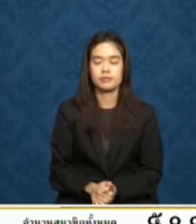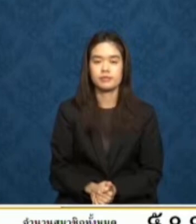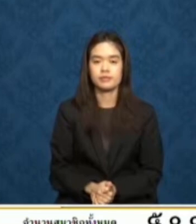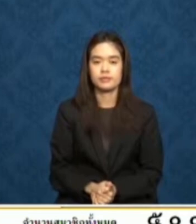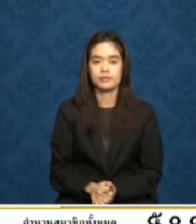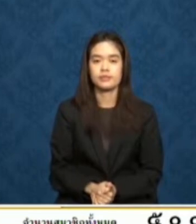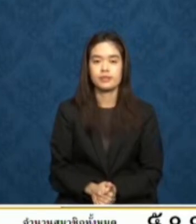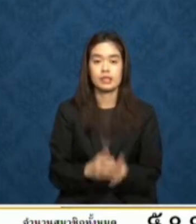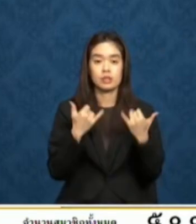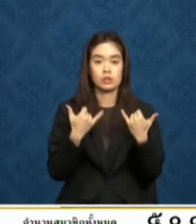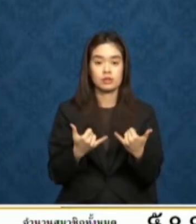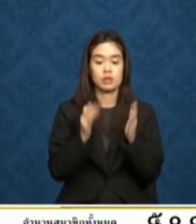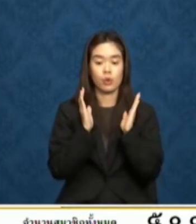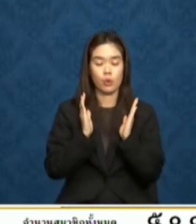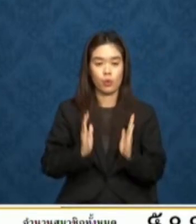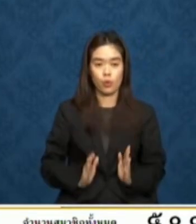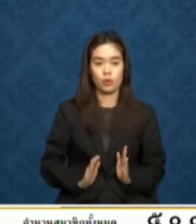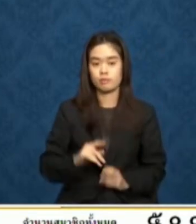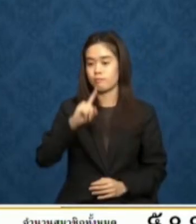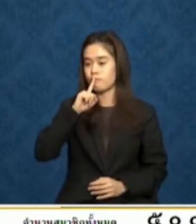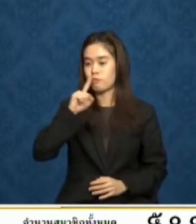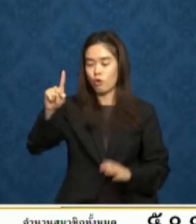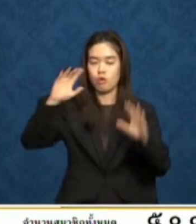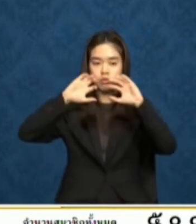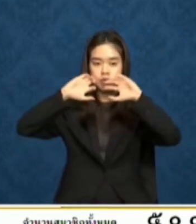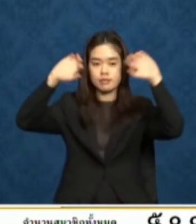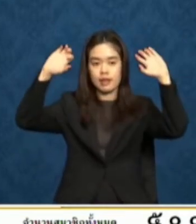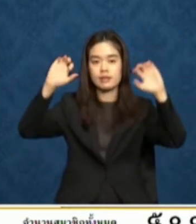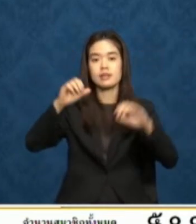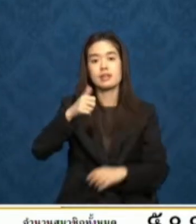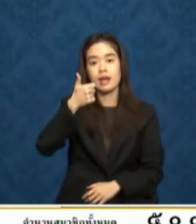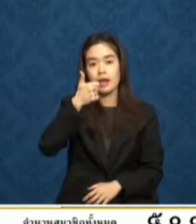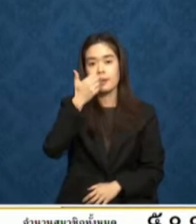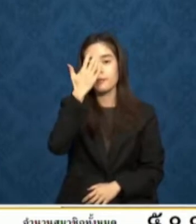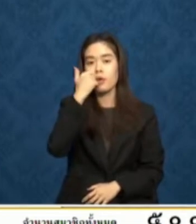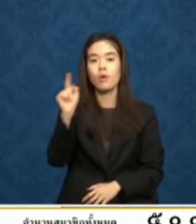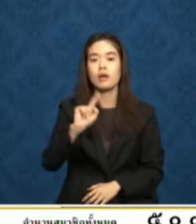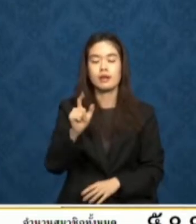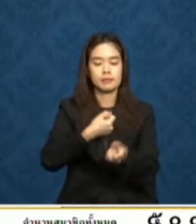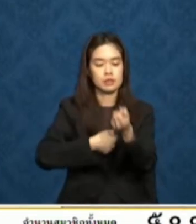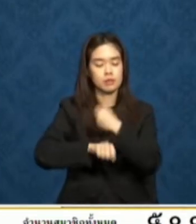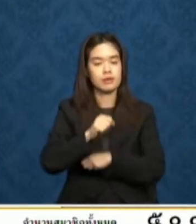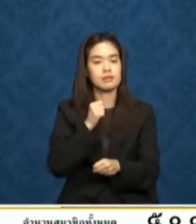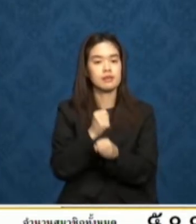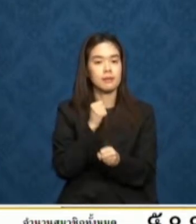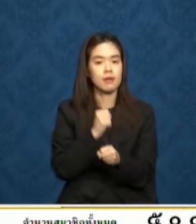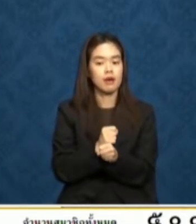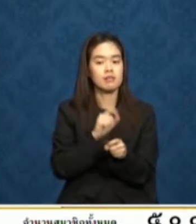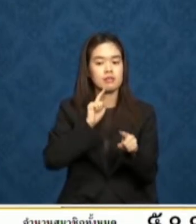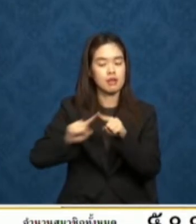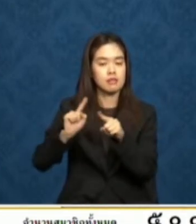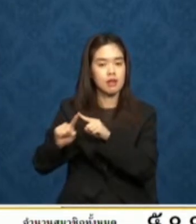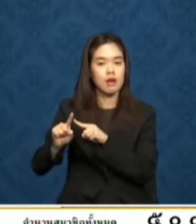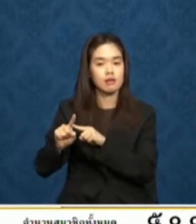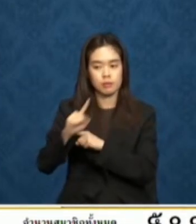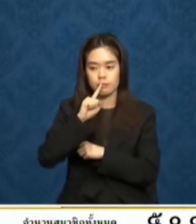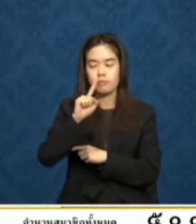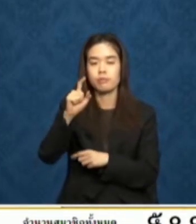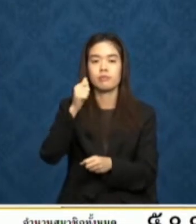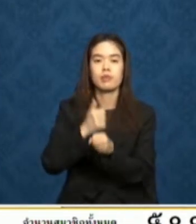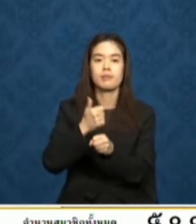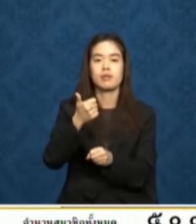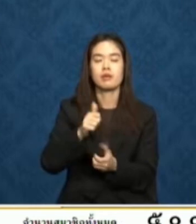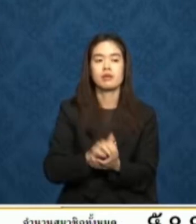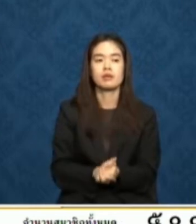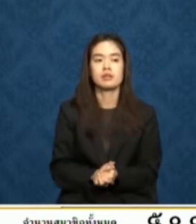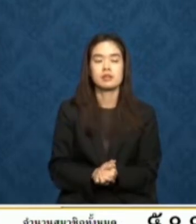ซึ่งทางนี้บุคคลสามารถฟ้องรองรฐเพื่อให้ปฏิบติหน้าที่ตามสิทธิ และการมส่วรวมลักลาวได้อย่ไรก็ตาม